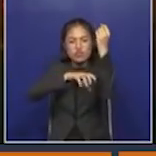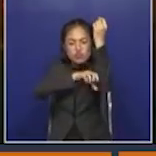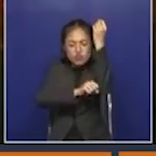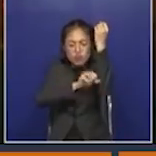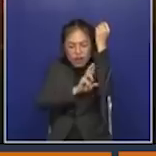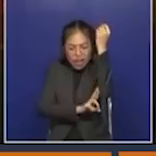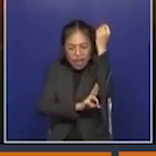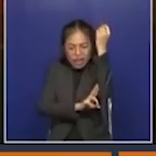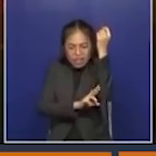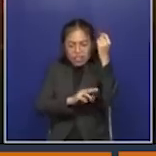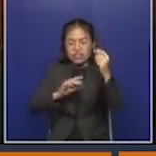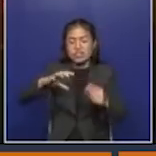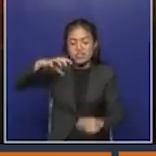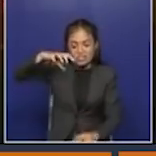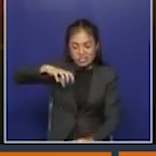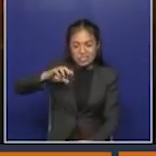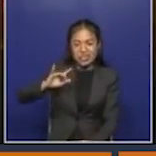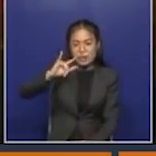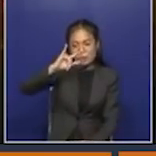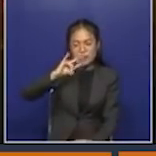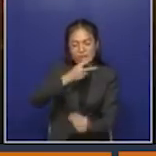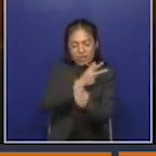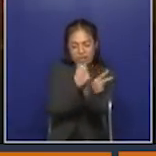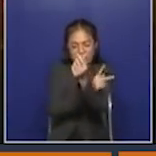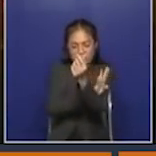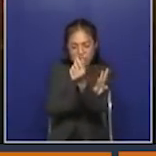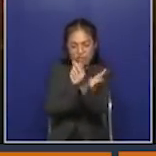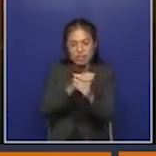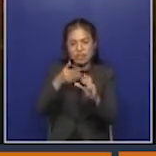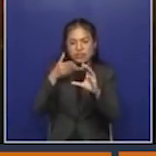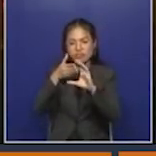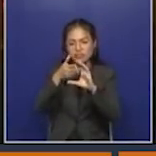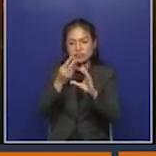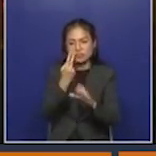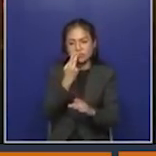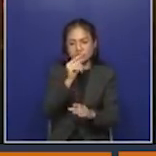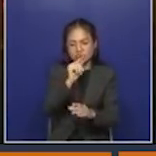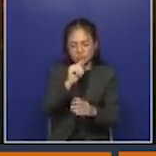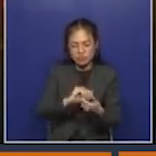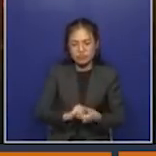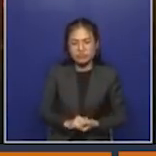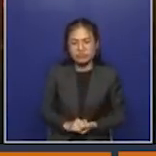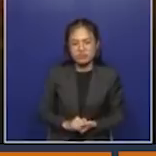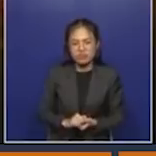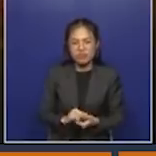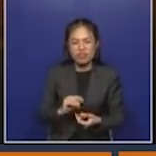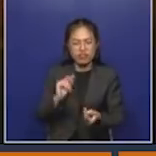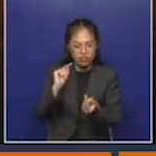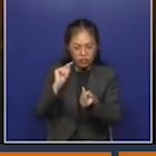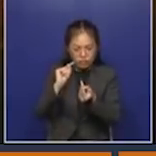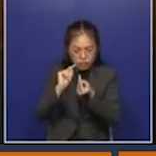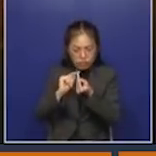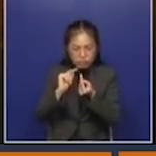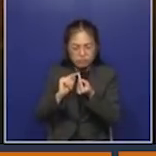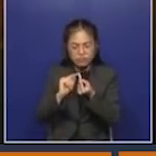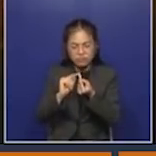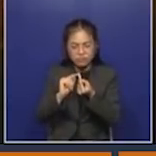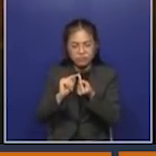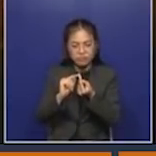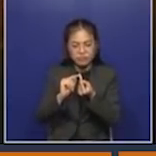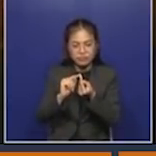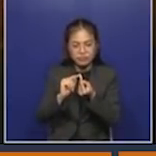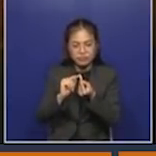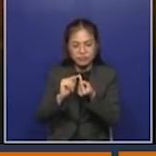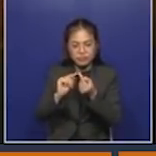สนามบินกระบี่ขอซอยถัดไปค่ะจระเข้ภาษาอังกฤษนะที่ทำกิจการ